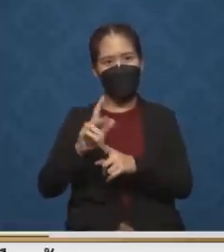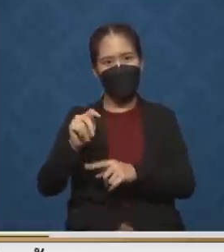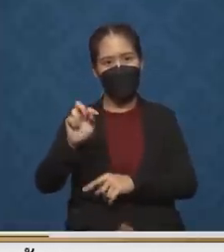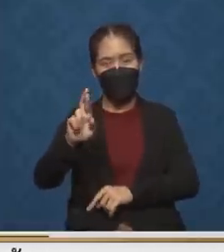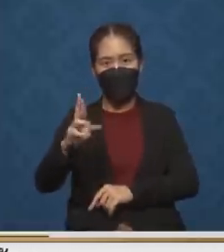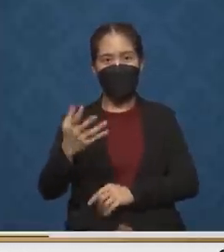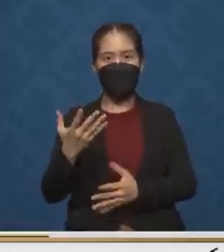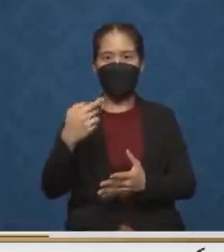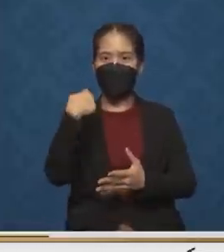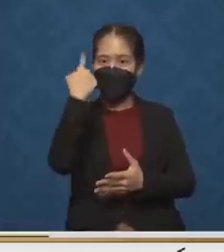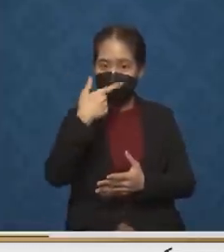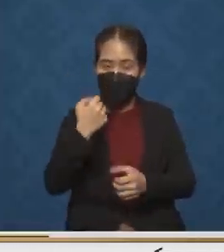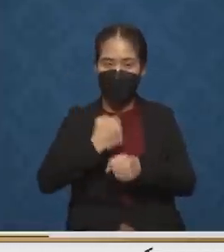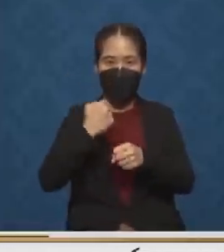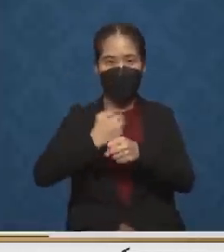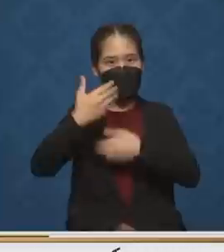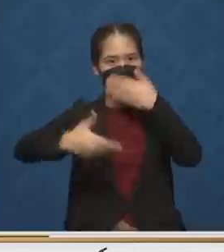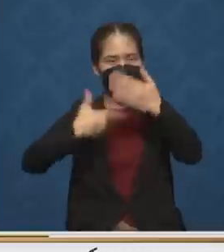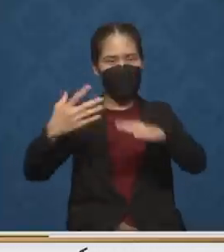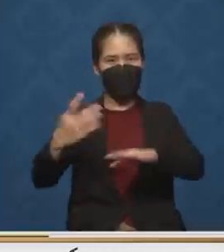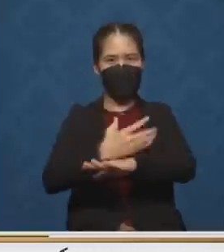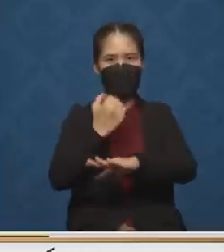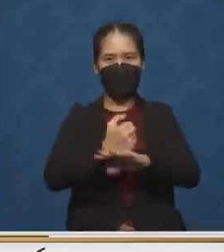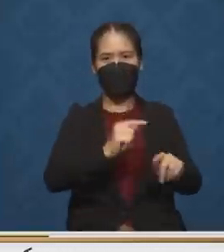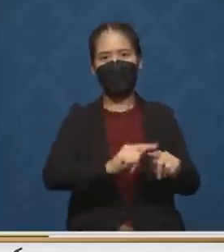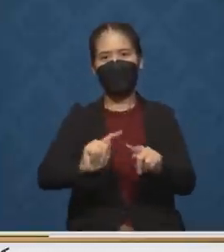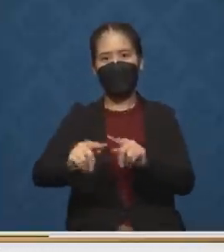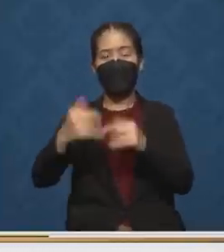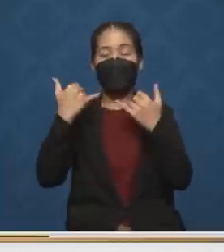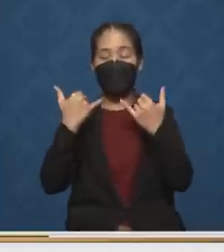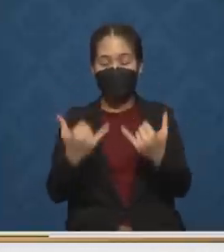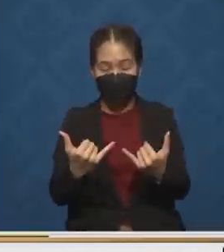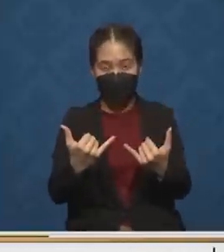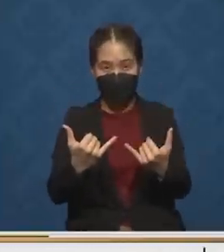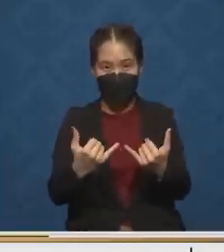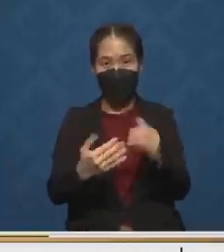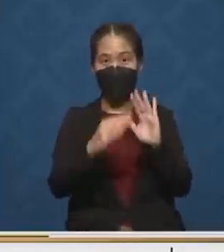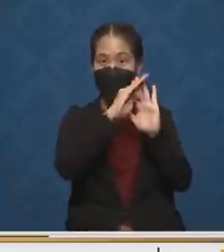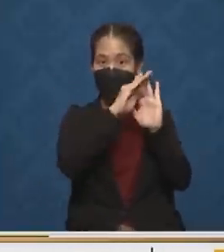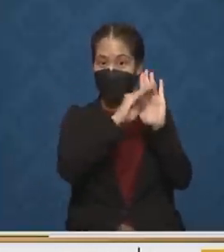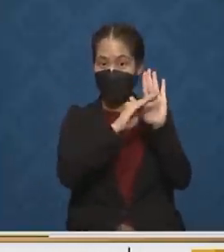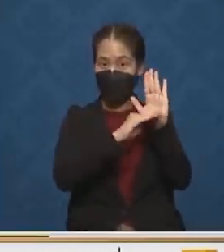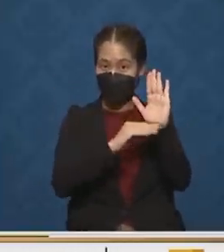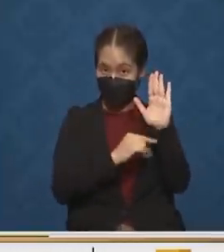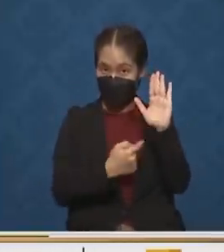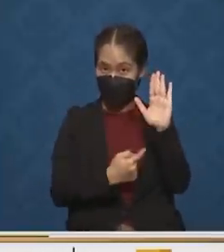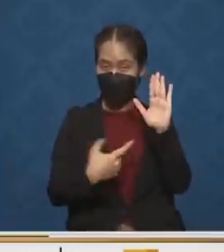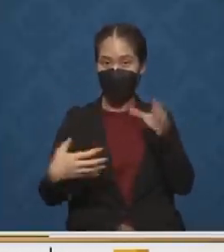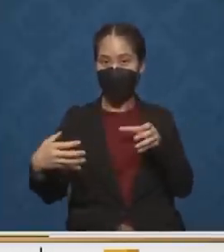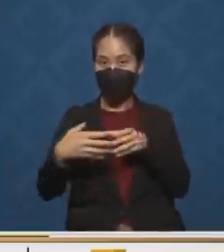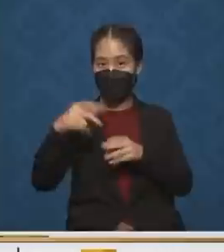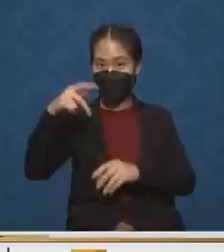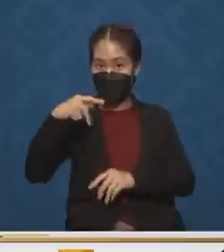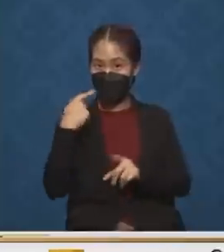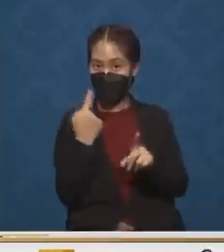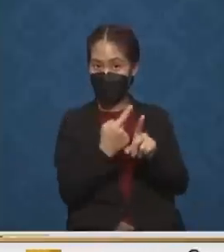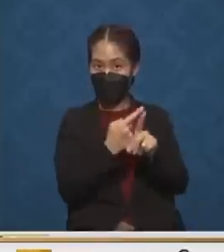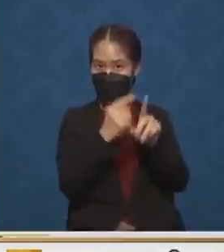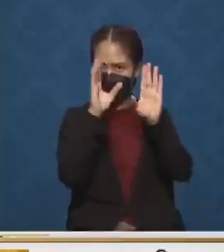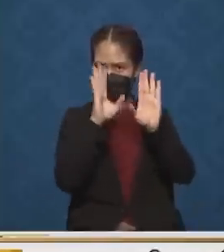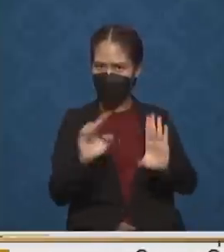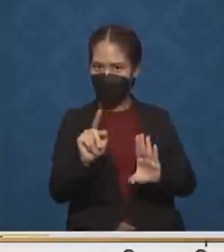ผู้เป็ัเคื่อนไ้ทการเมืองนี่ให้หน่วยปฏิบัิการพิเศษติดตามกถขนานี้แล้ติดตามกแบบไหน